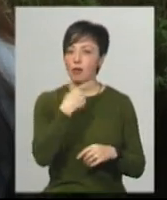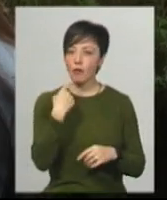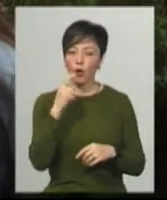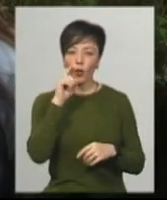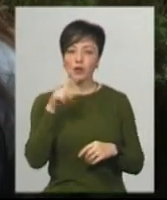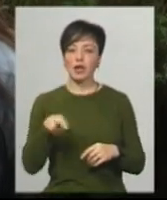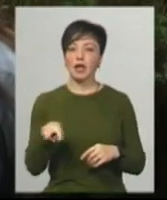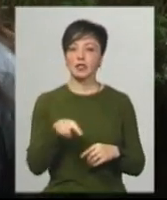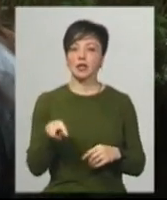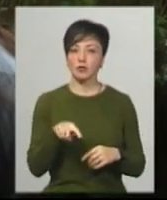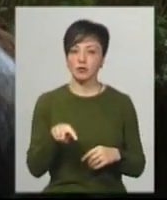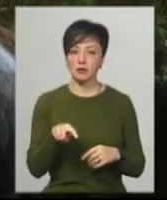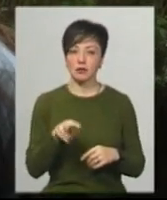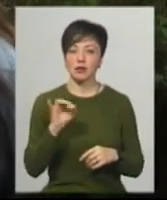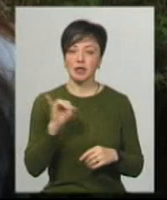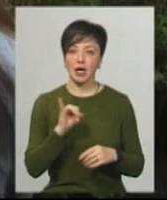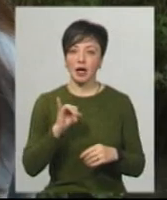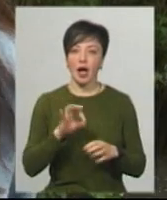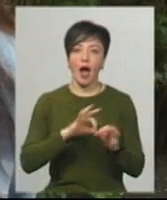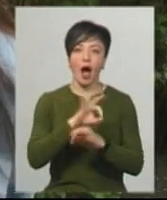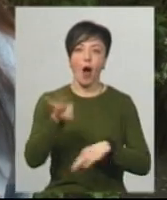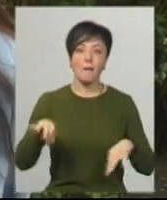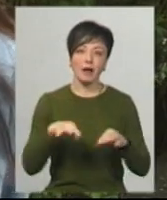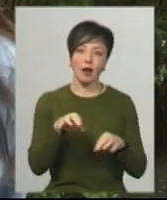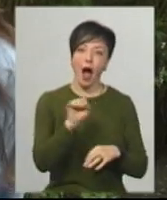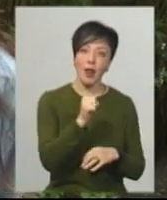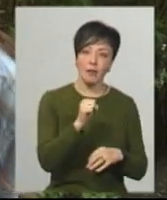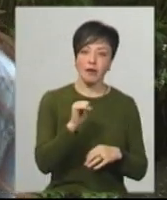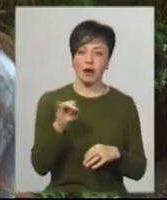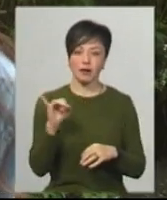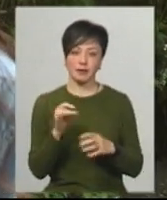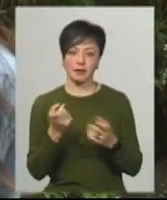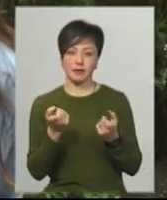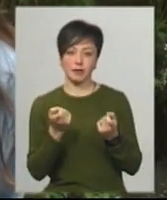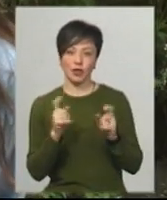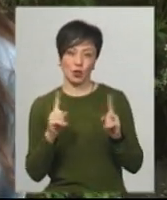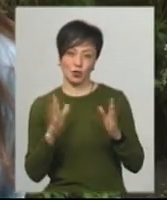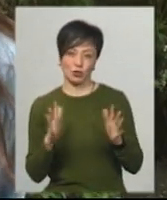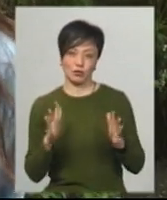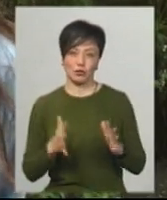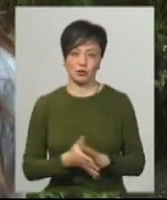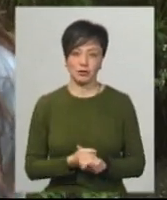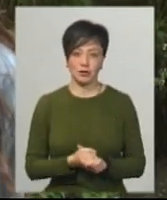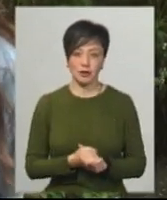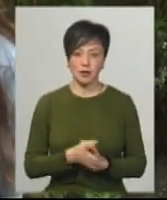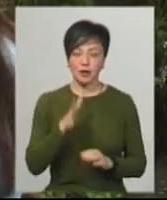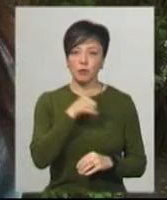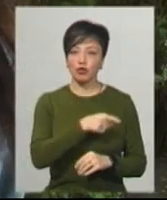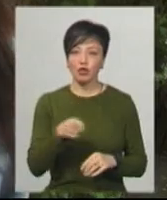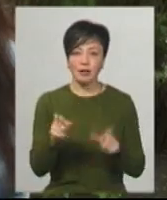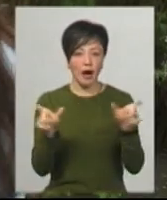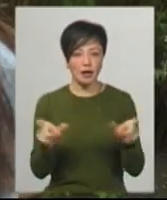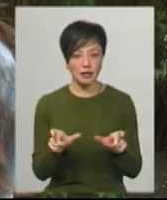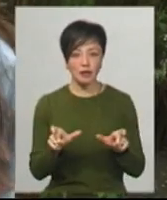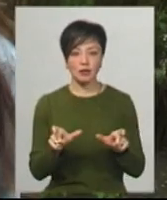українська література, ну і геометрия. А алгебра я не дуже добре, що там розумію. Під час карантину